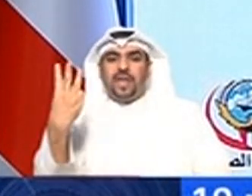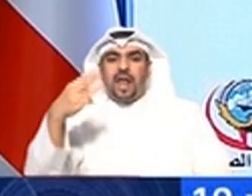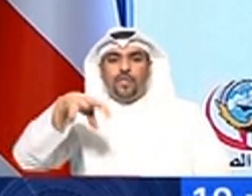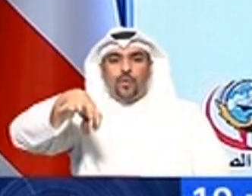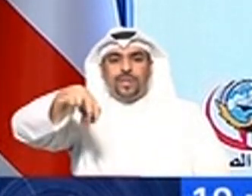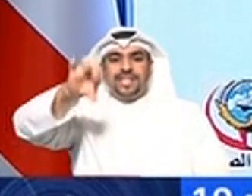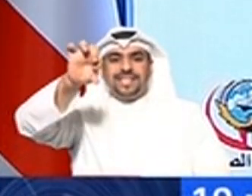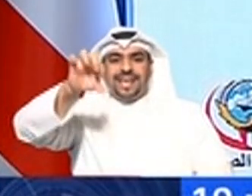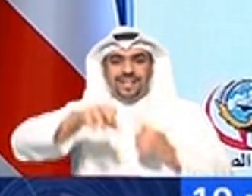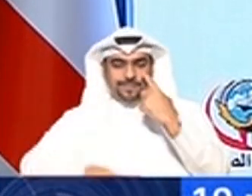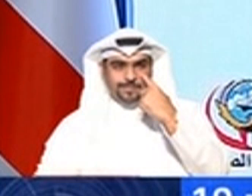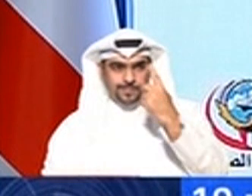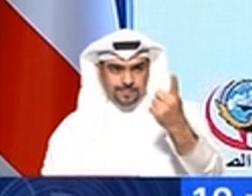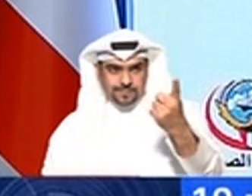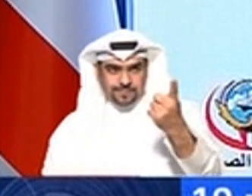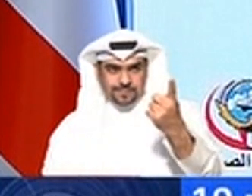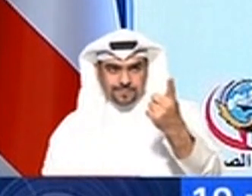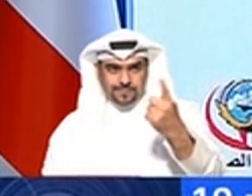393 حالة.